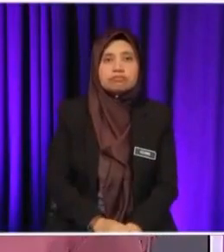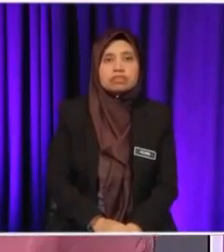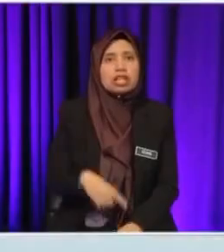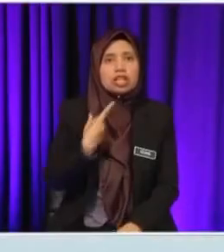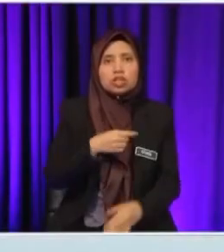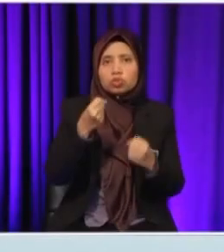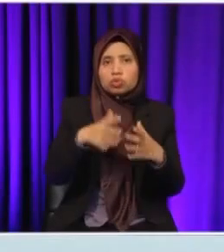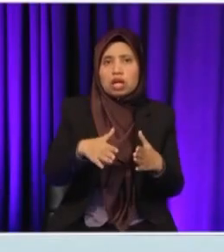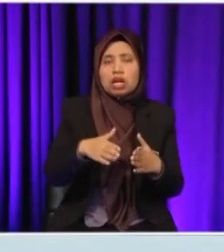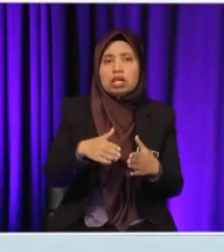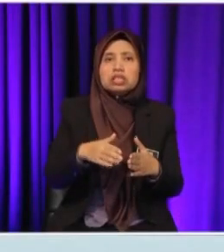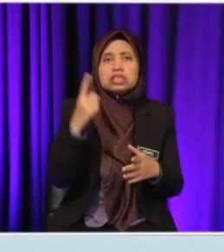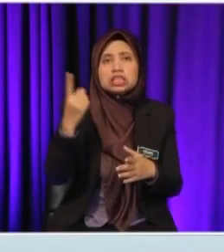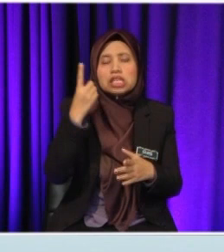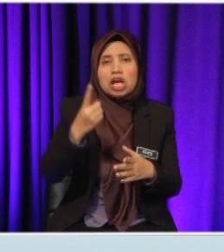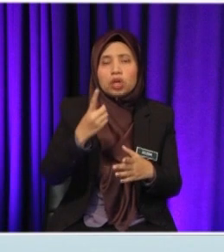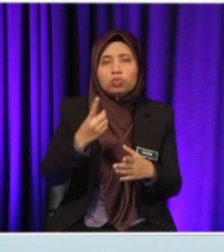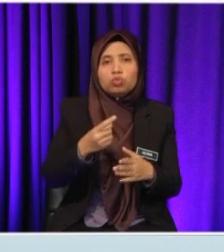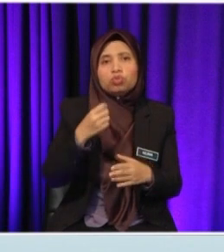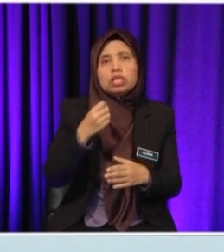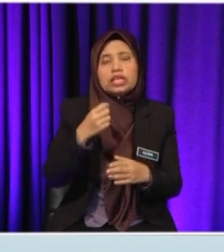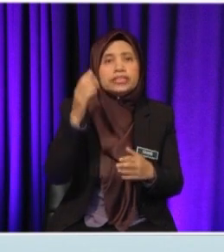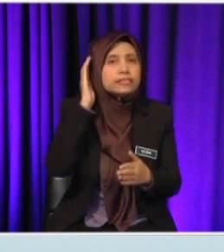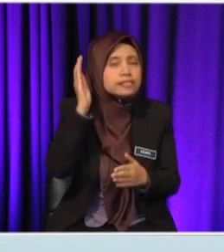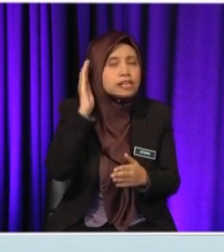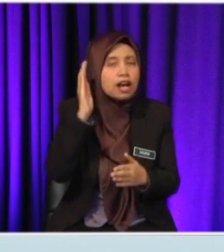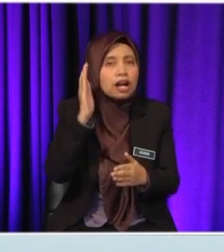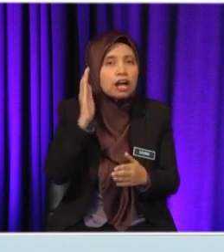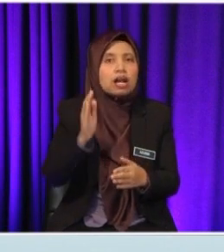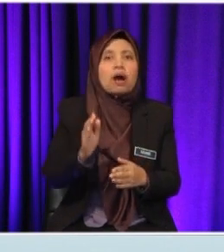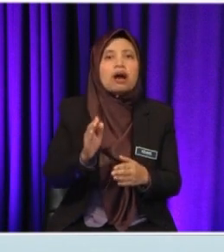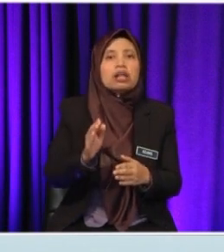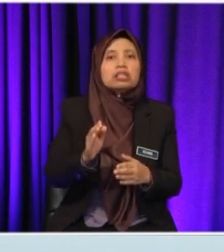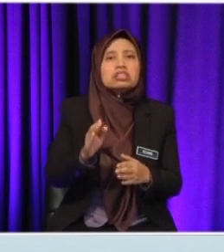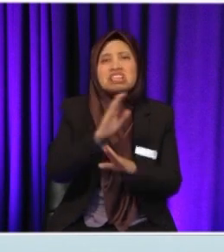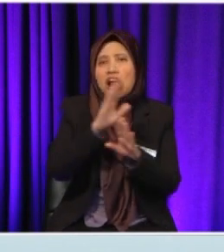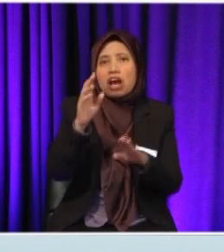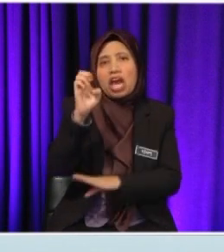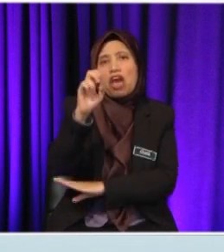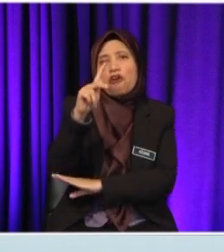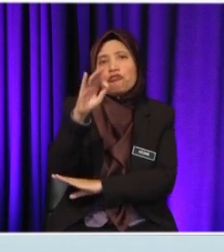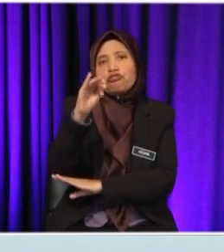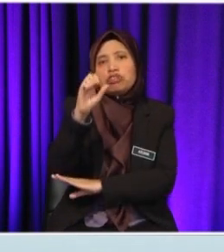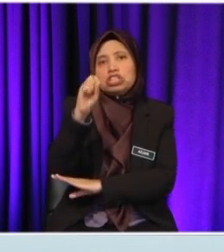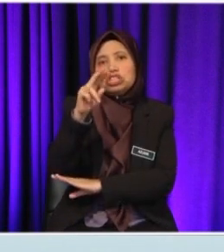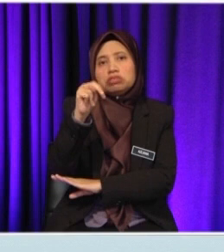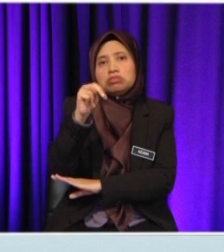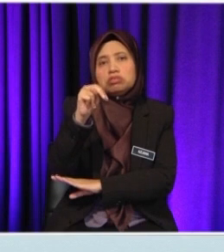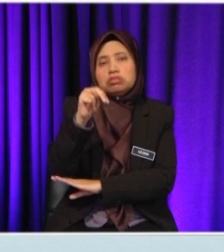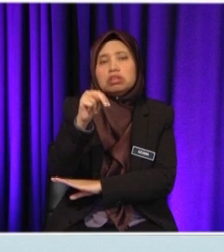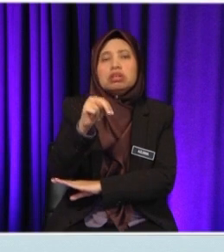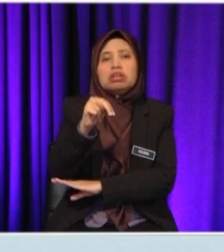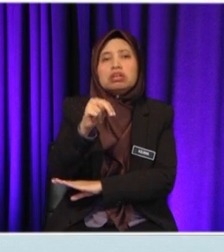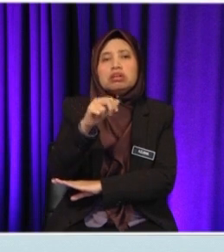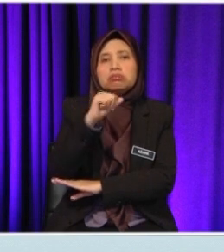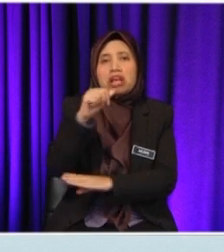Kita sudah terlalu sering mendengar keluh kesah daripada pihak tentang betapa tidak efisiennya perkhidmatan pengangkutan awam, bukan hanya KTN tapi